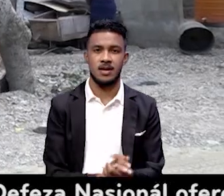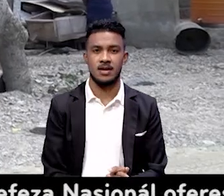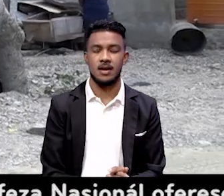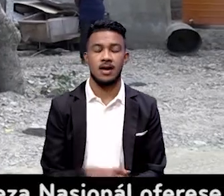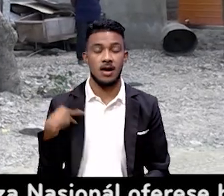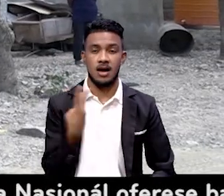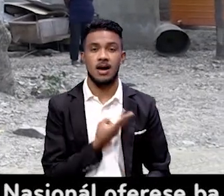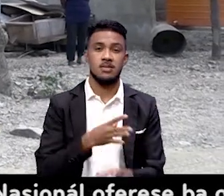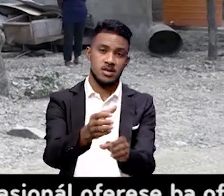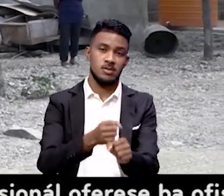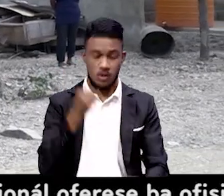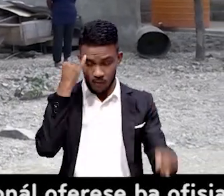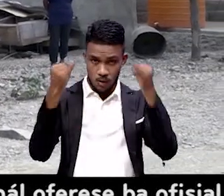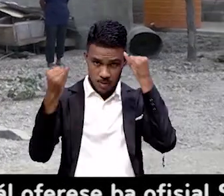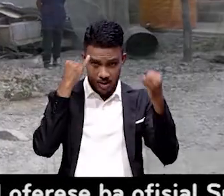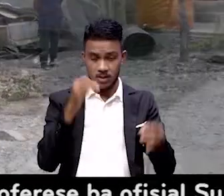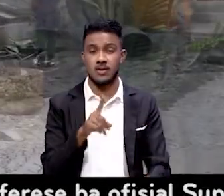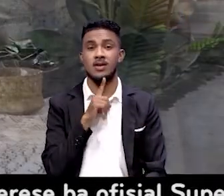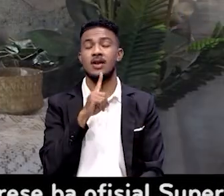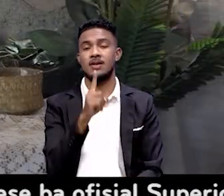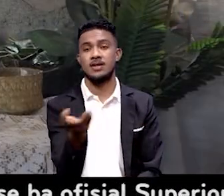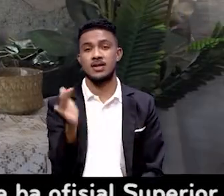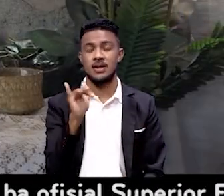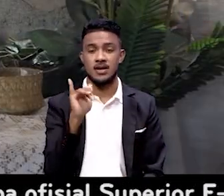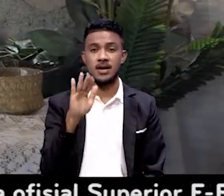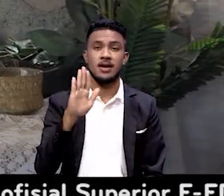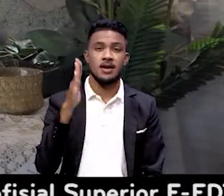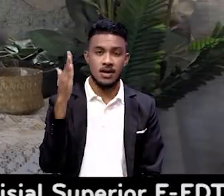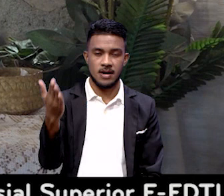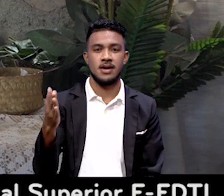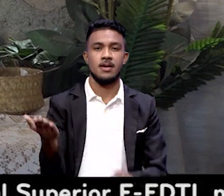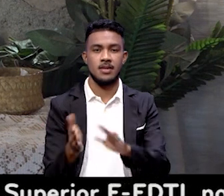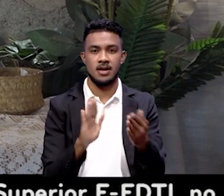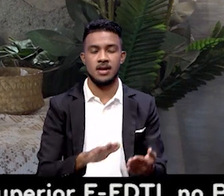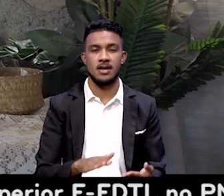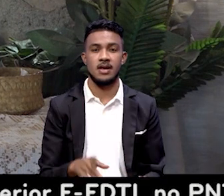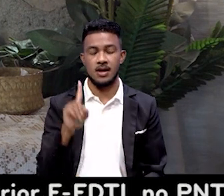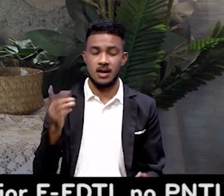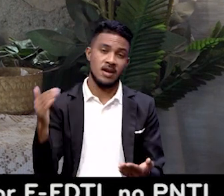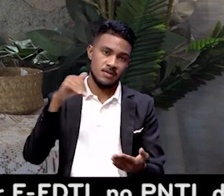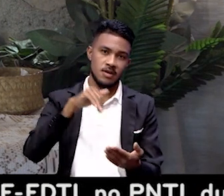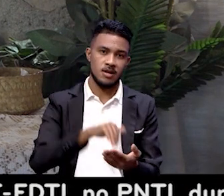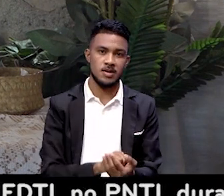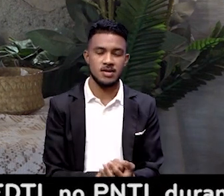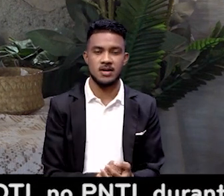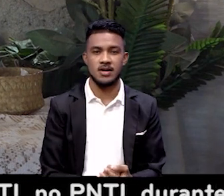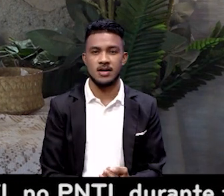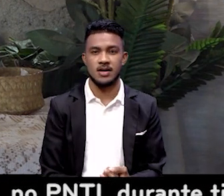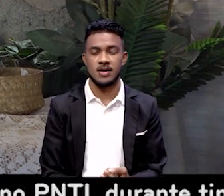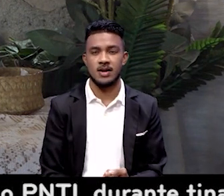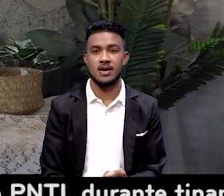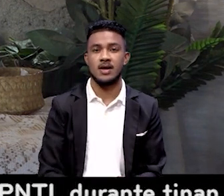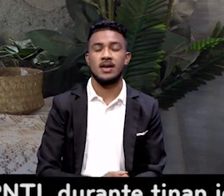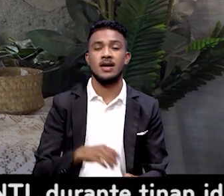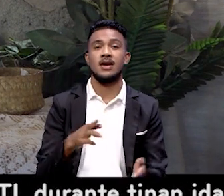ho jang katak nya mate ida falimos senior registro iya